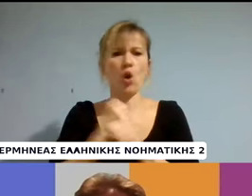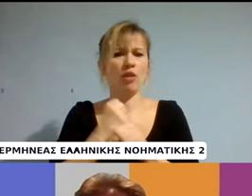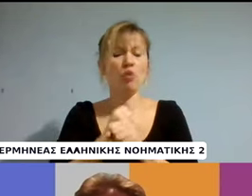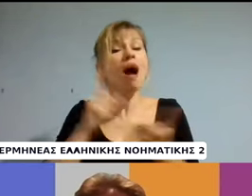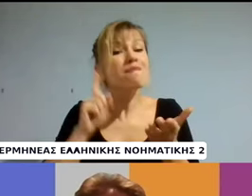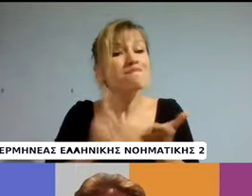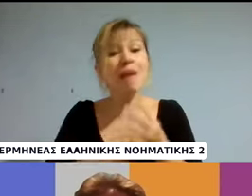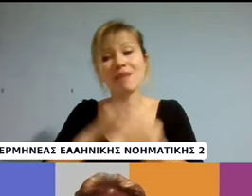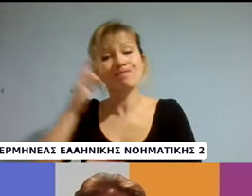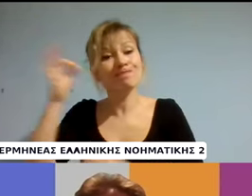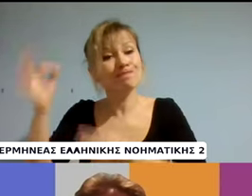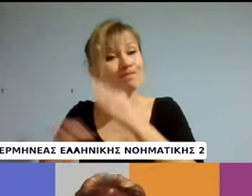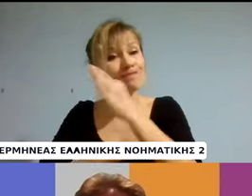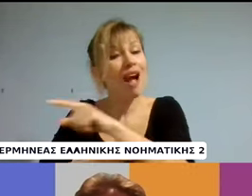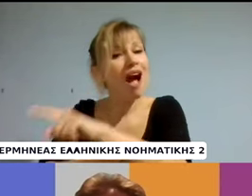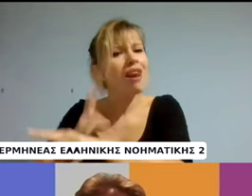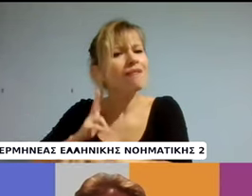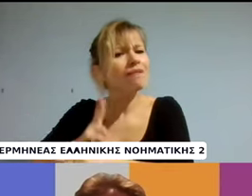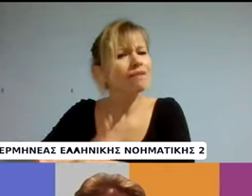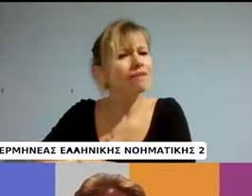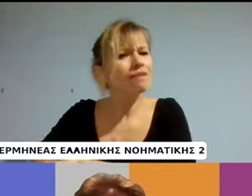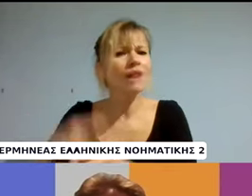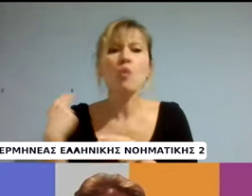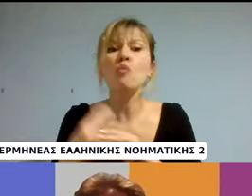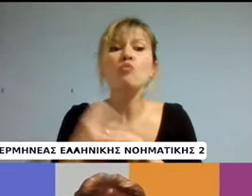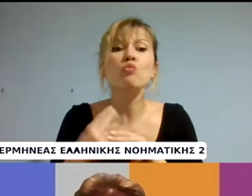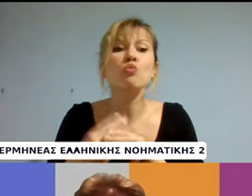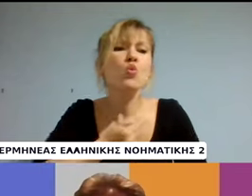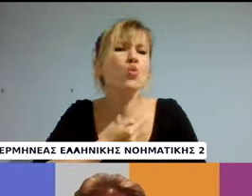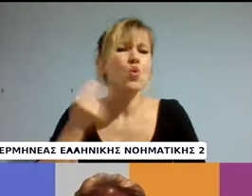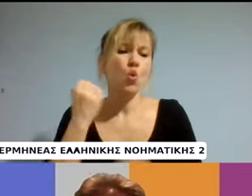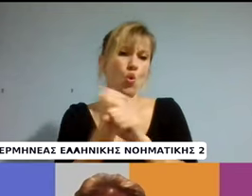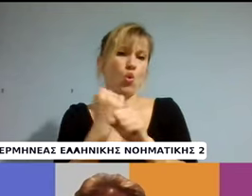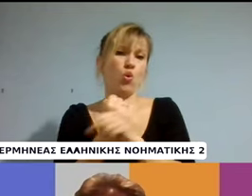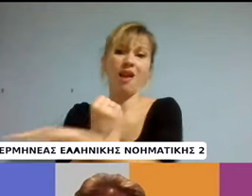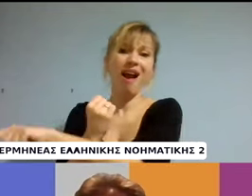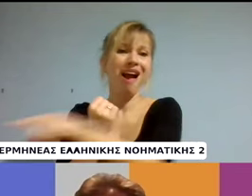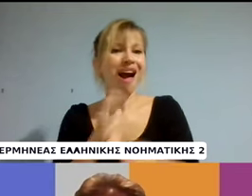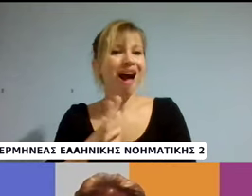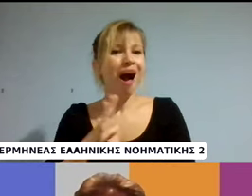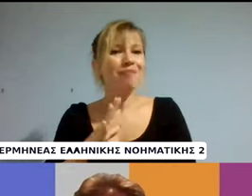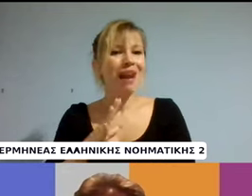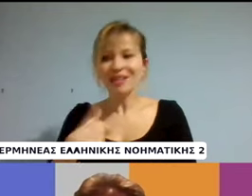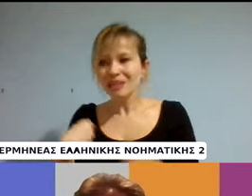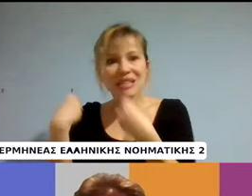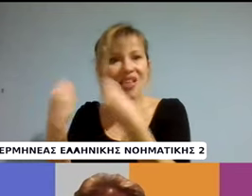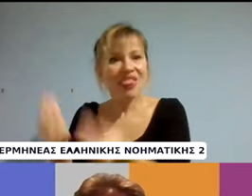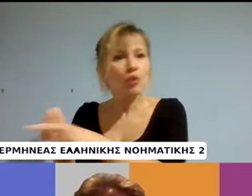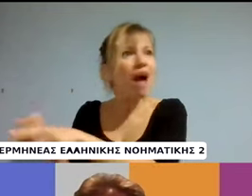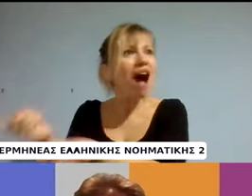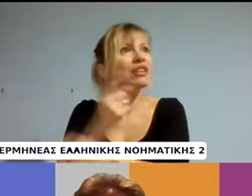οποία όμως αποδίδει τρομερή προστιθέμενη αξία στους πελάτες των γραφείων ή στους πελάτες